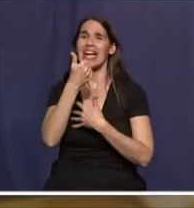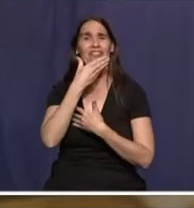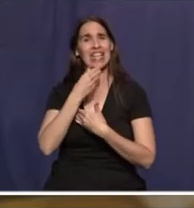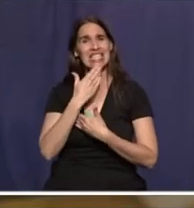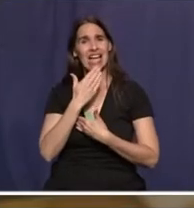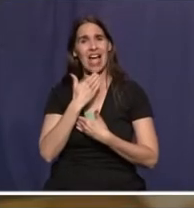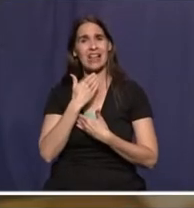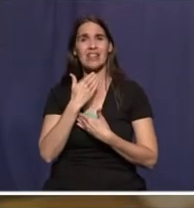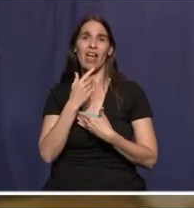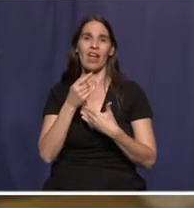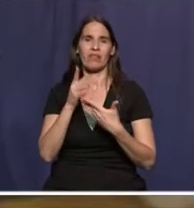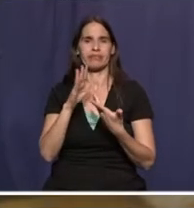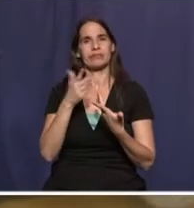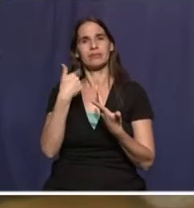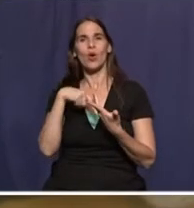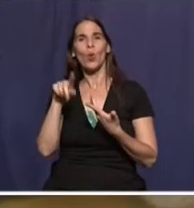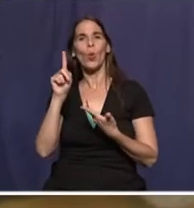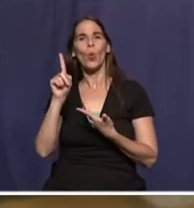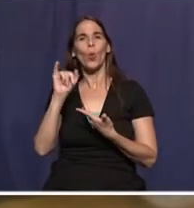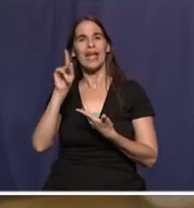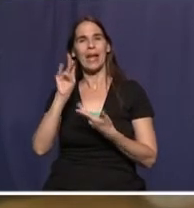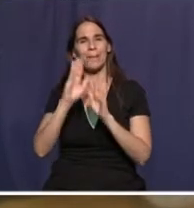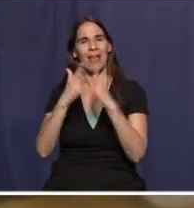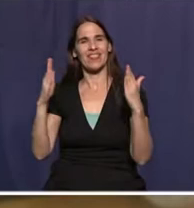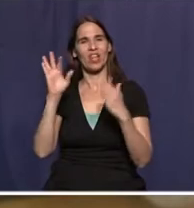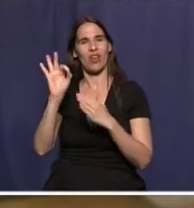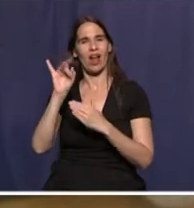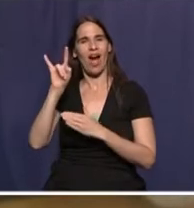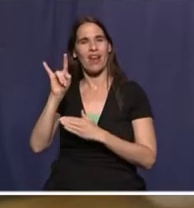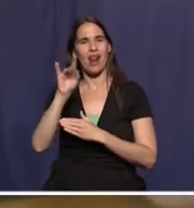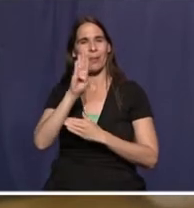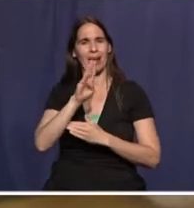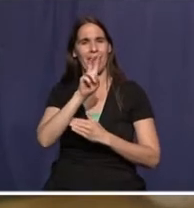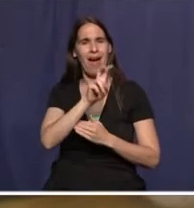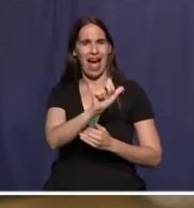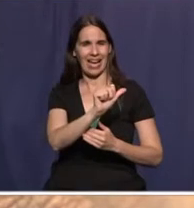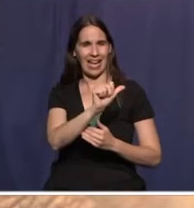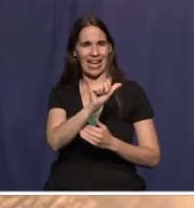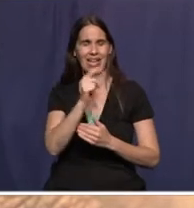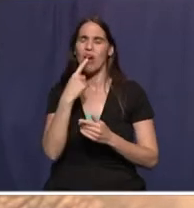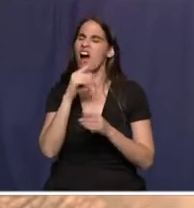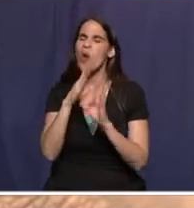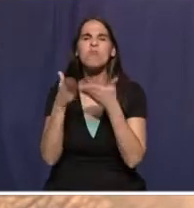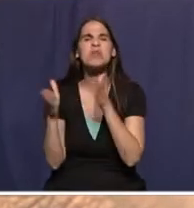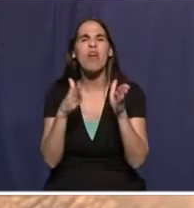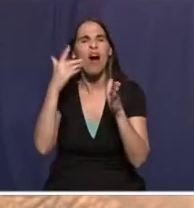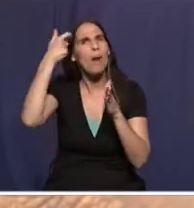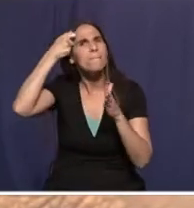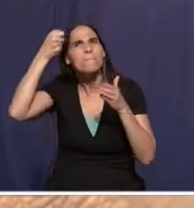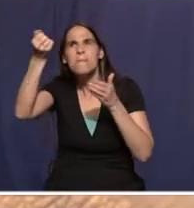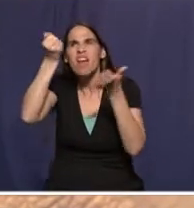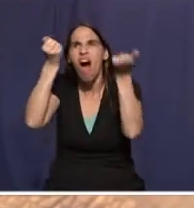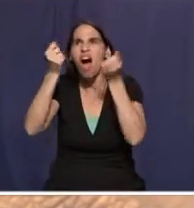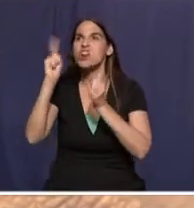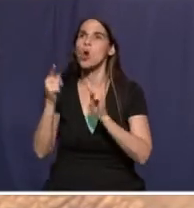מדויקת הוא ויקיפדיה של חנן בן ארי? הרי הכל כפי שהוא כתב, מסודר לנו בראש, מגירות מגירות. כל שמאלני